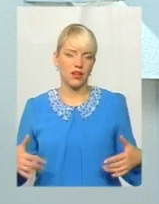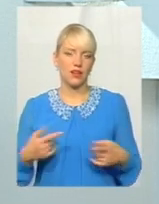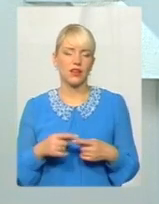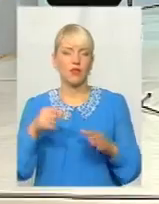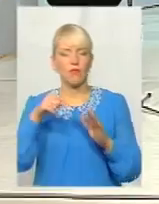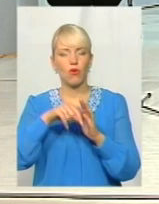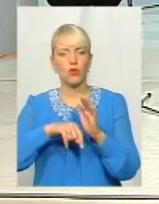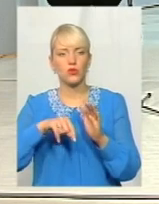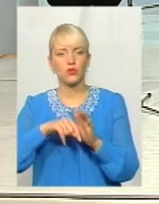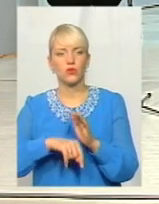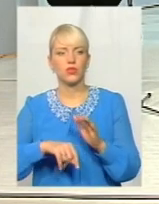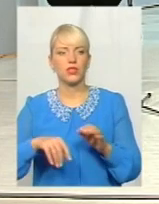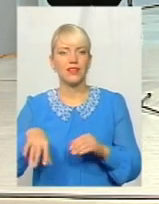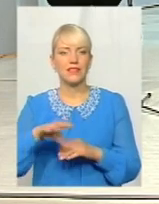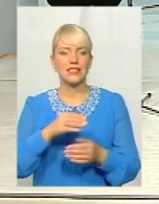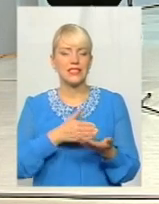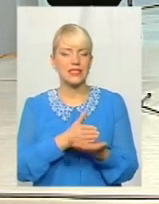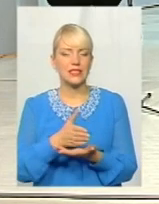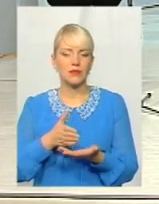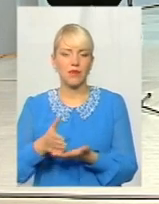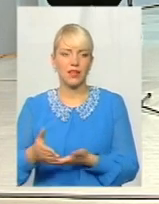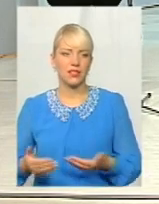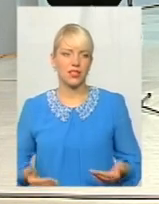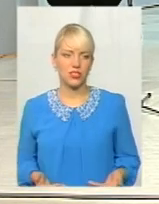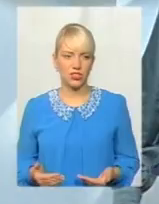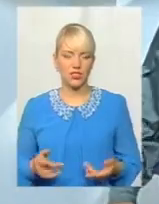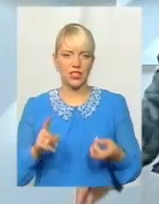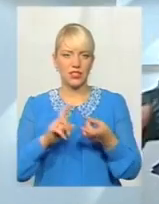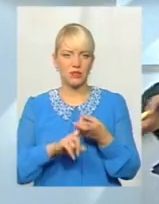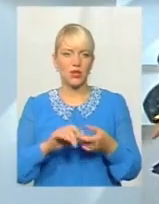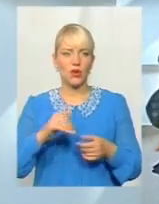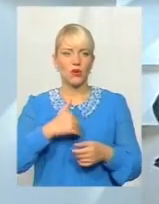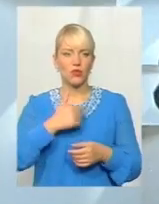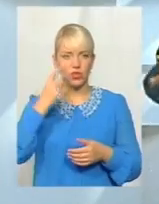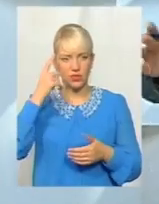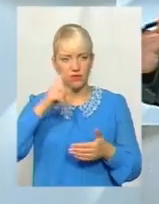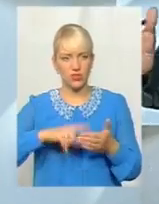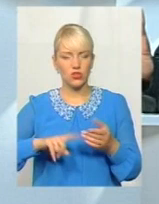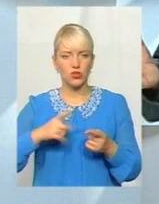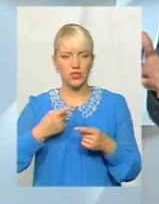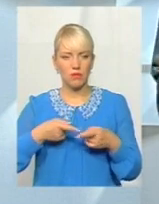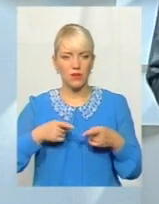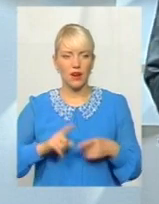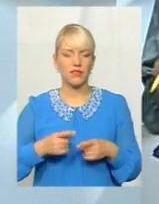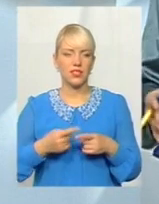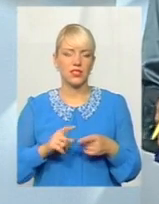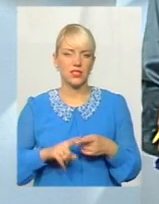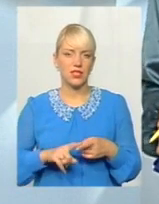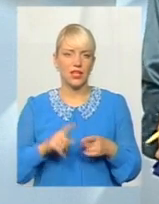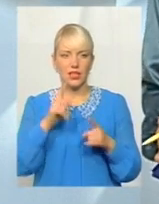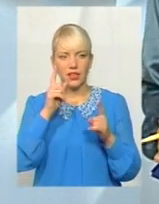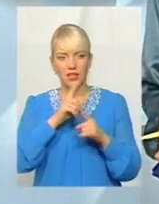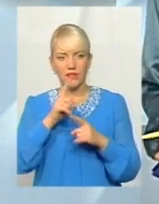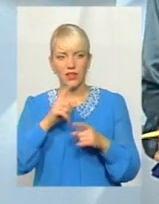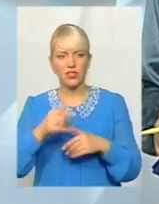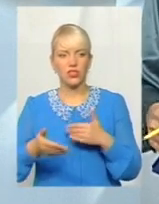зачепили всі спектри життя, і хочеться вірити, що справді оці, здавалося, невеличкі